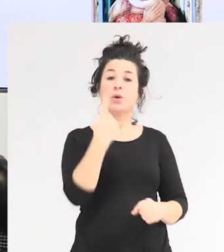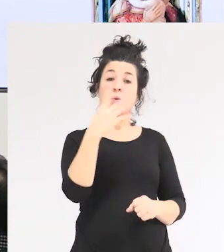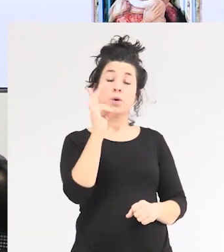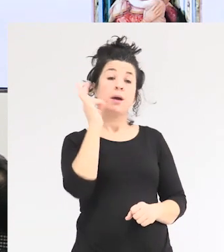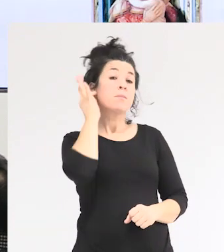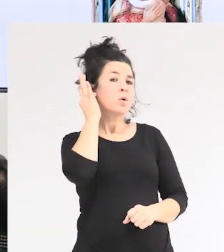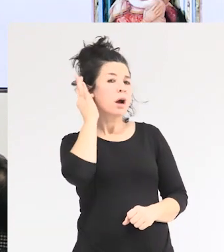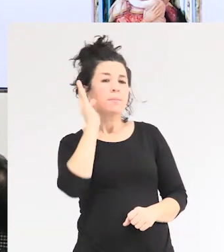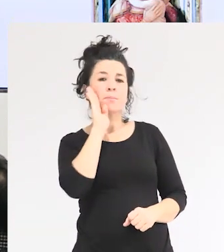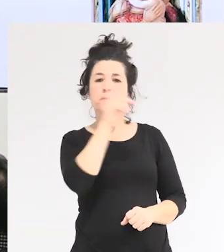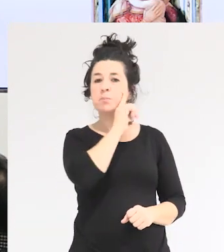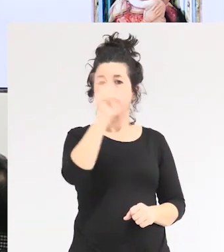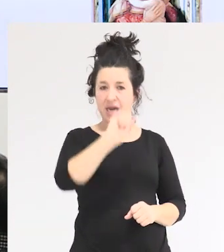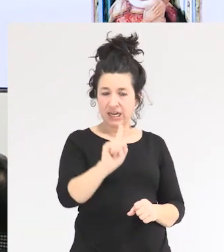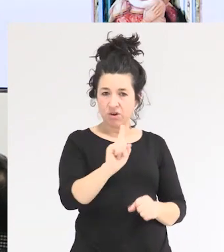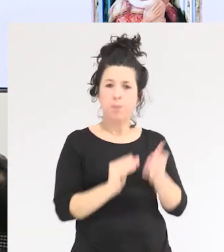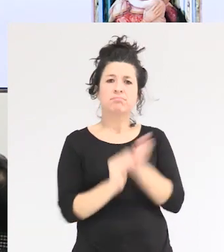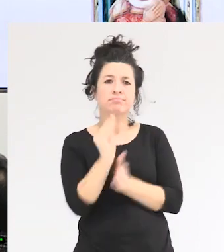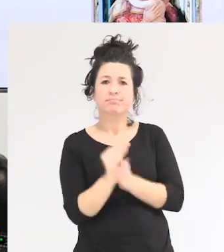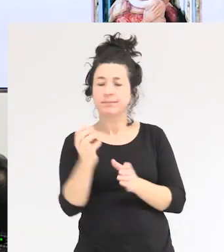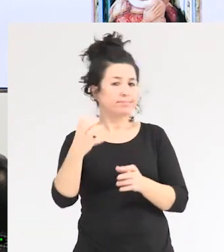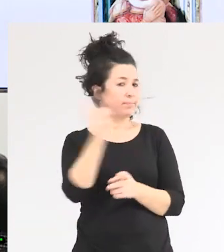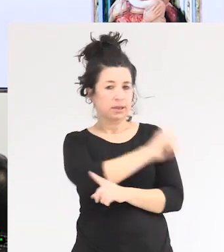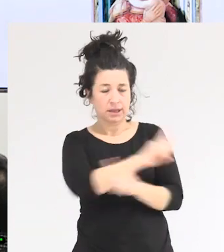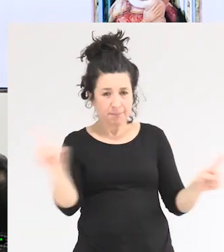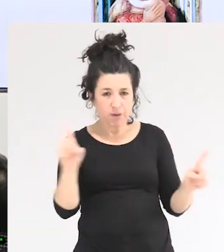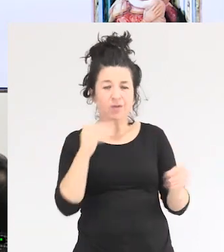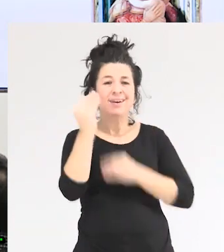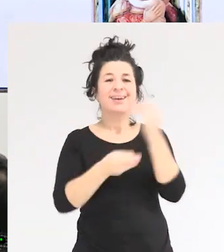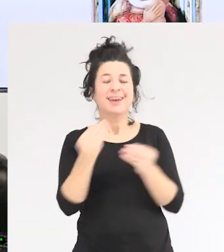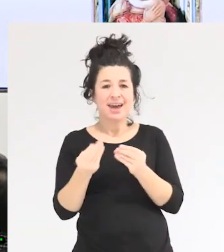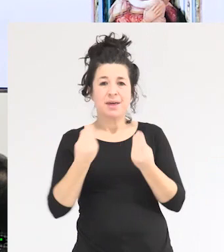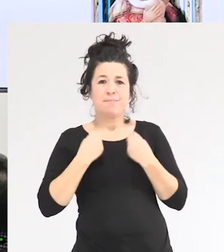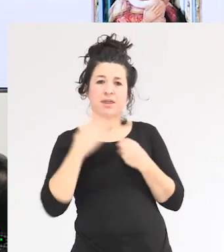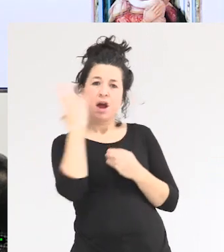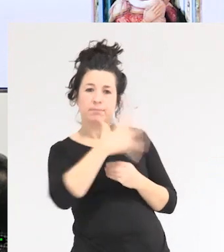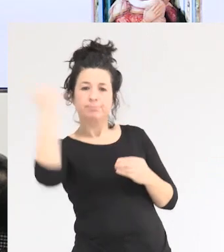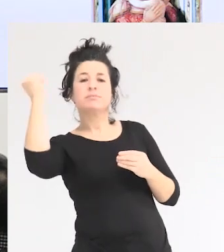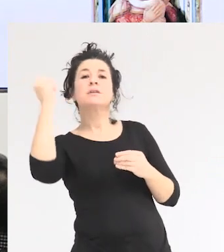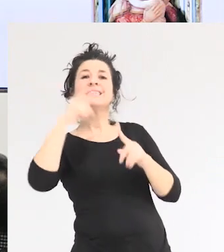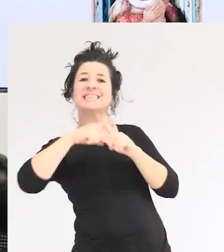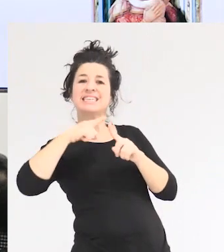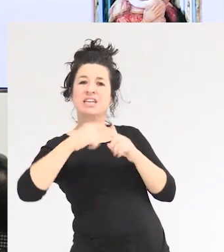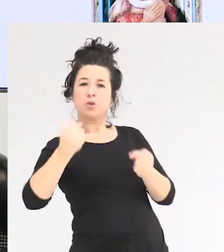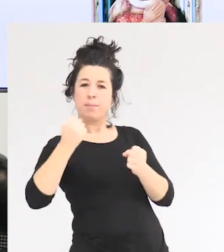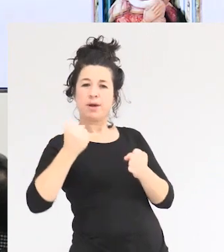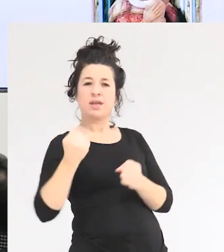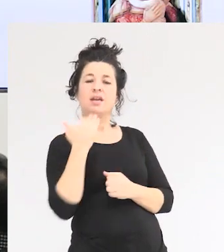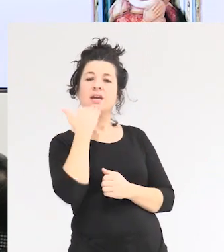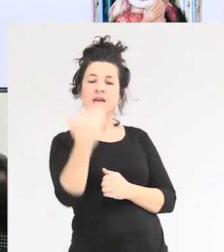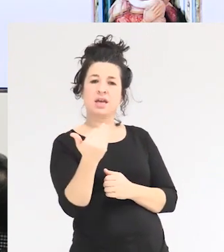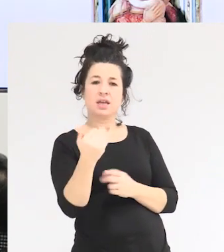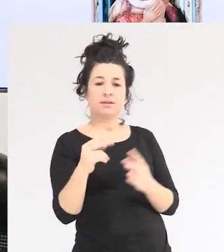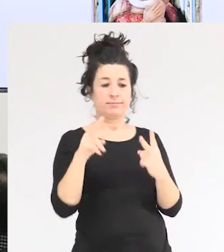du bizitza ematen, kontrako egiten du bizitza, kentzen du, ez? Sexuaren bitartez, sexuaren ematen dion poterearen bitartez. Eta beste izkinan